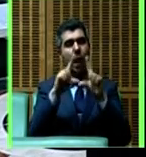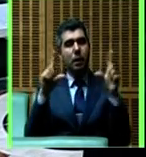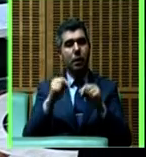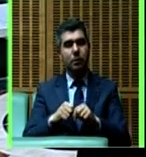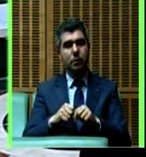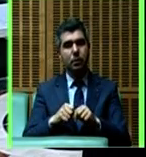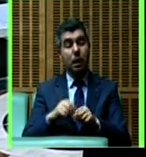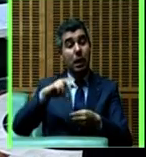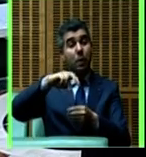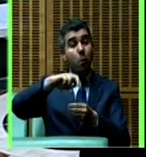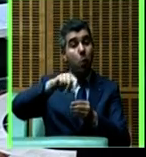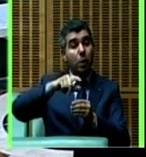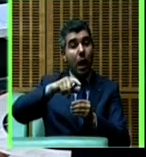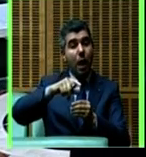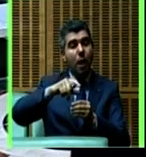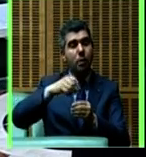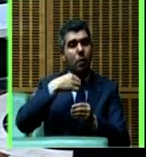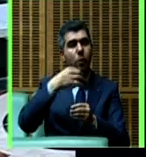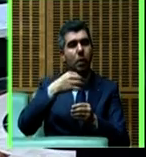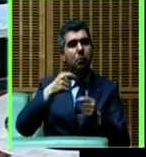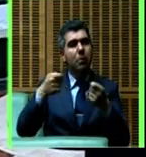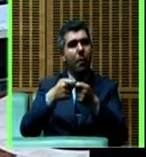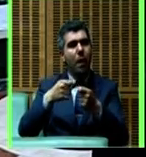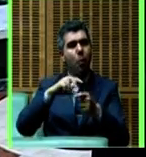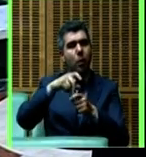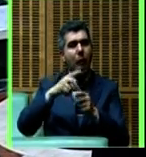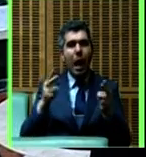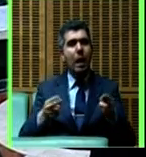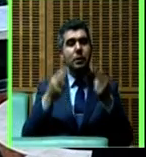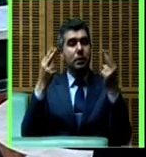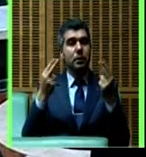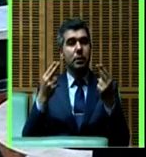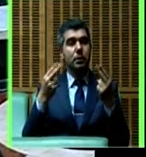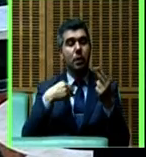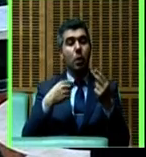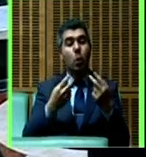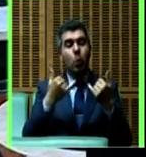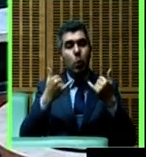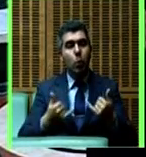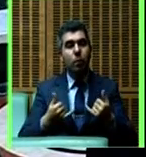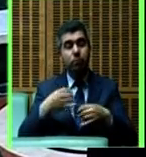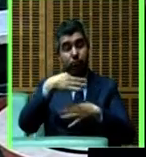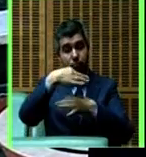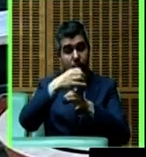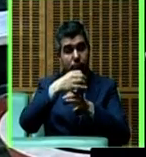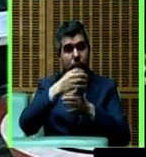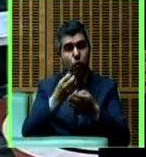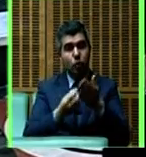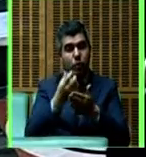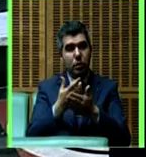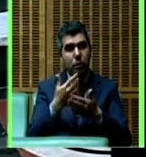عن الغاز الطبيعي الذي يتم اكتشافه في المملكة المغربية، هذا ينتظمه